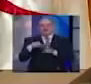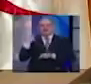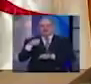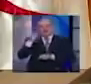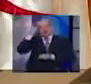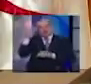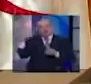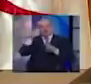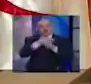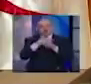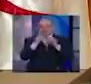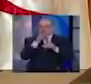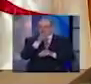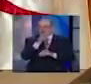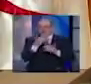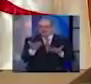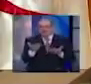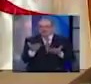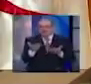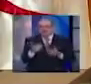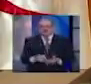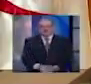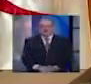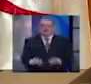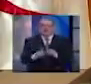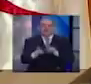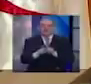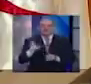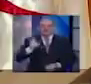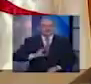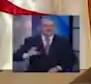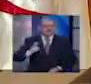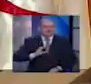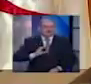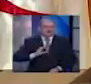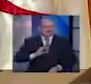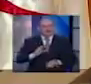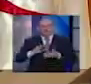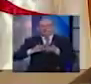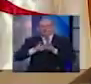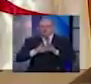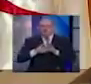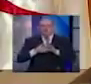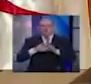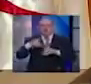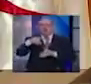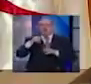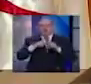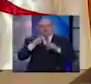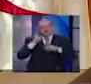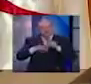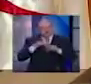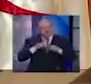pas comme ça. Il n'y a pas de quota. Tu importes ce que tu as besoin d'importer. Et si tu importes parce que tu ne produis pas